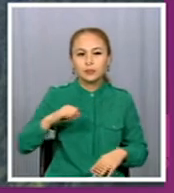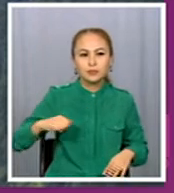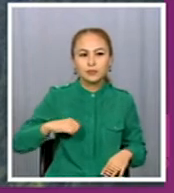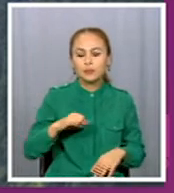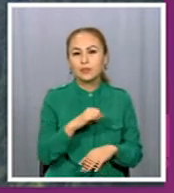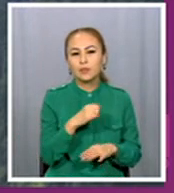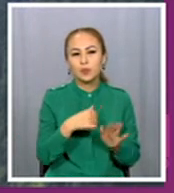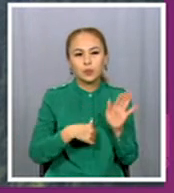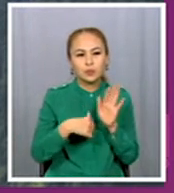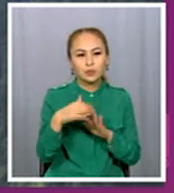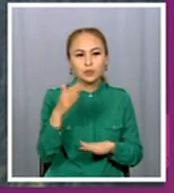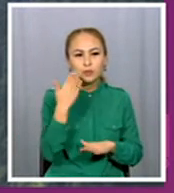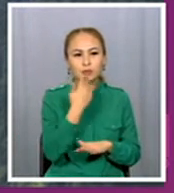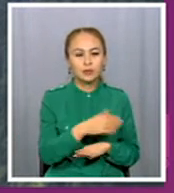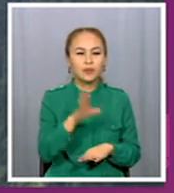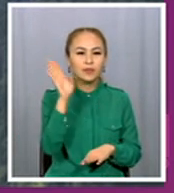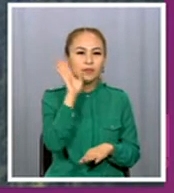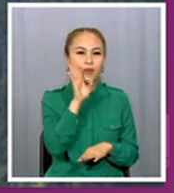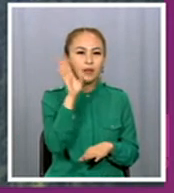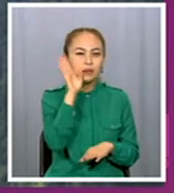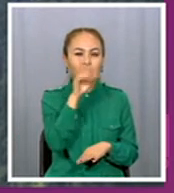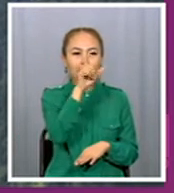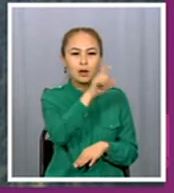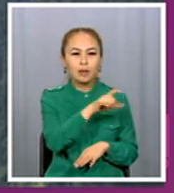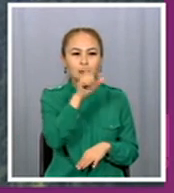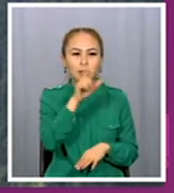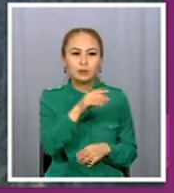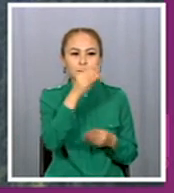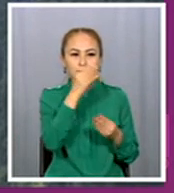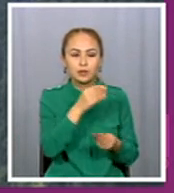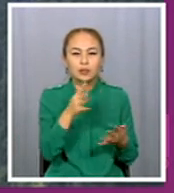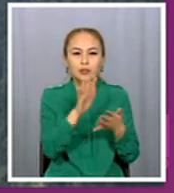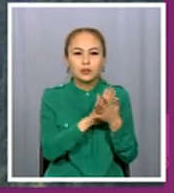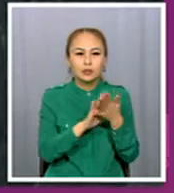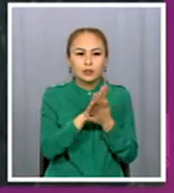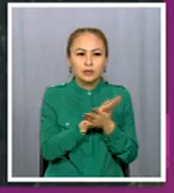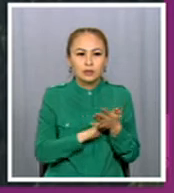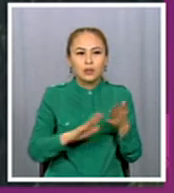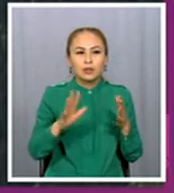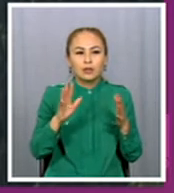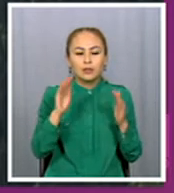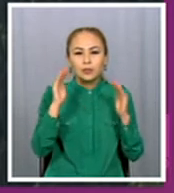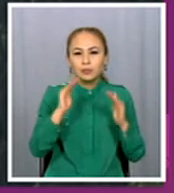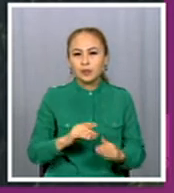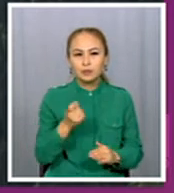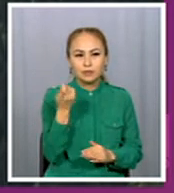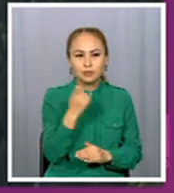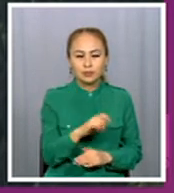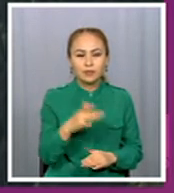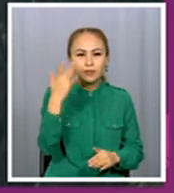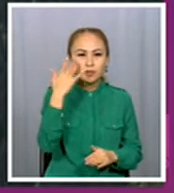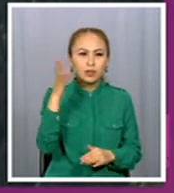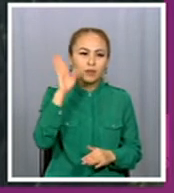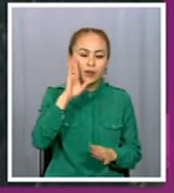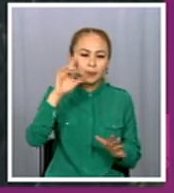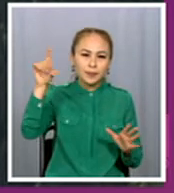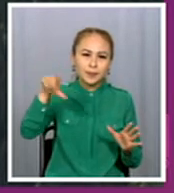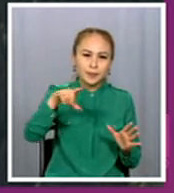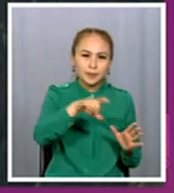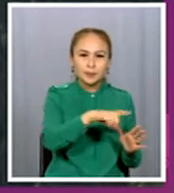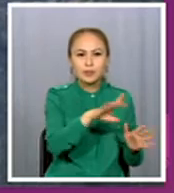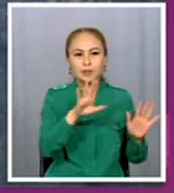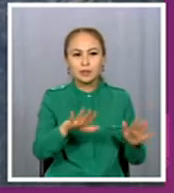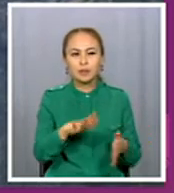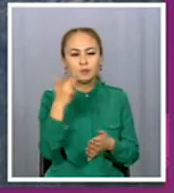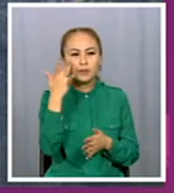бірі, сарқырама суға адамзаттың қызығушылығы ешқашан азайған емес. Биіктен көбіктене құлаған су ағынының